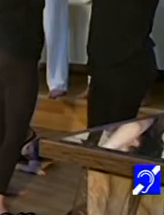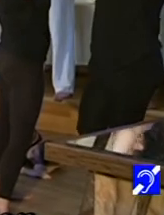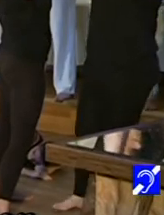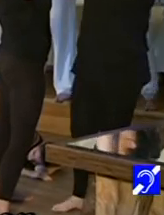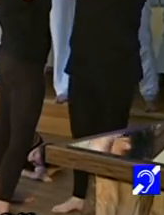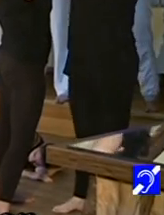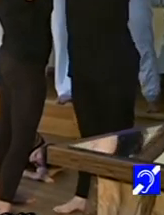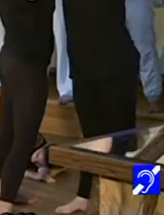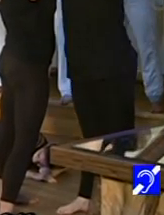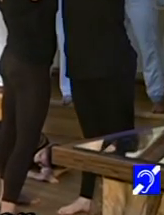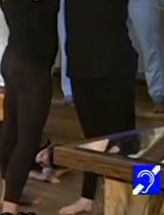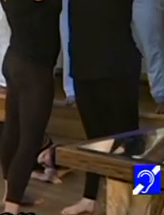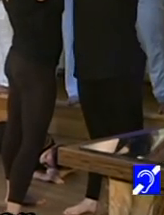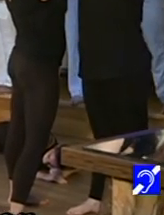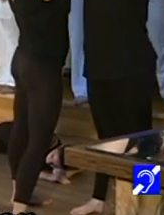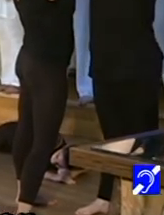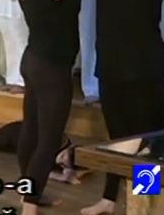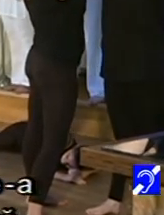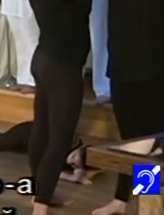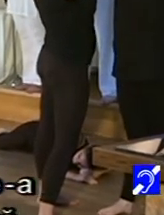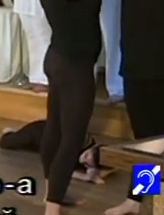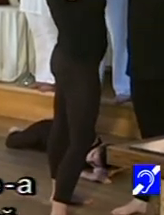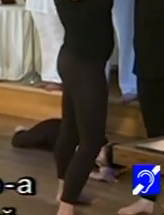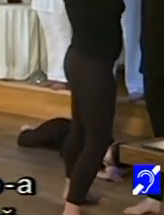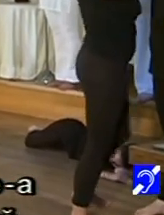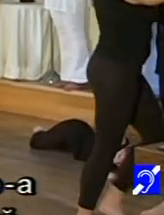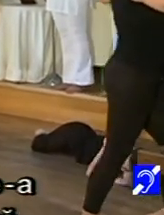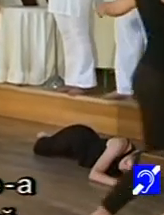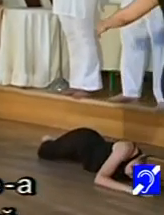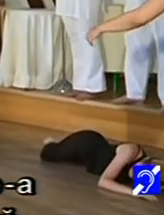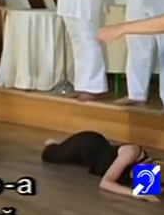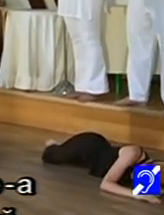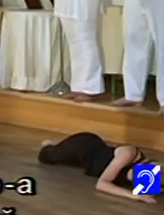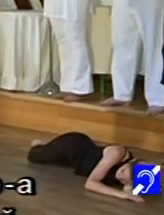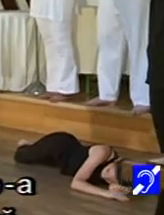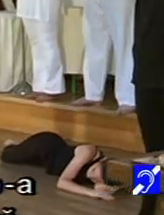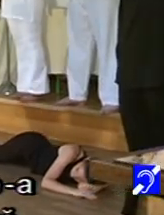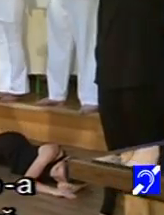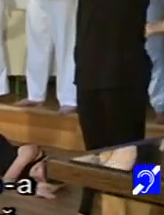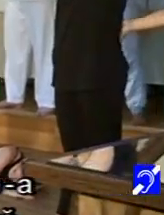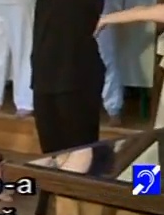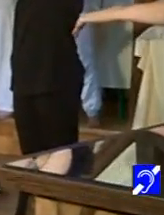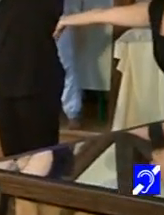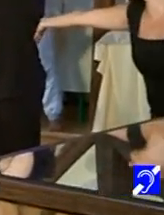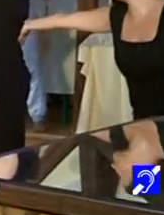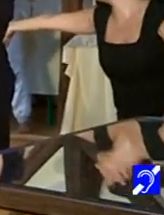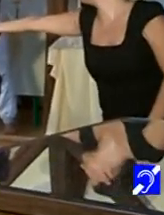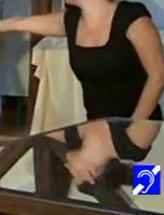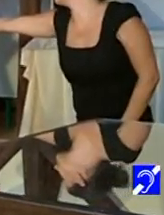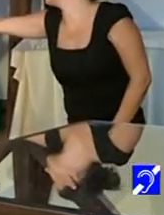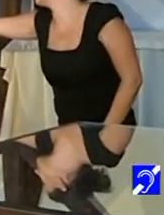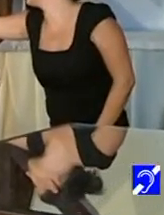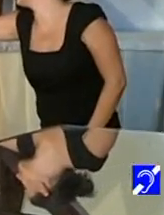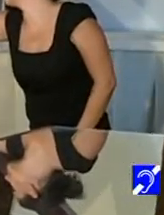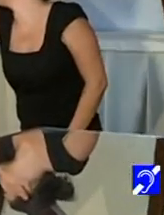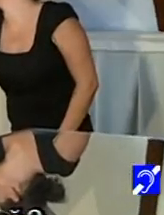feiern jetzt ein kleines Jubiläum. Das ist das fünfte Mal, dass die Sommerakademie stattfindet. Wie ist es aufgebaut, so eine